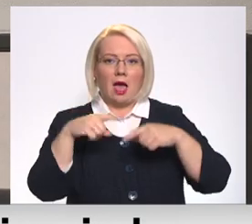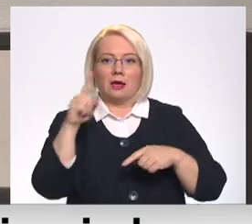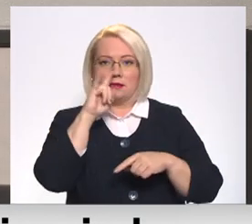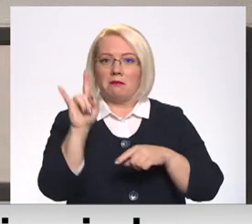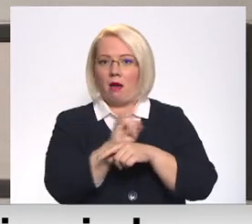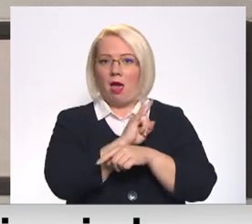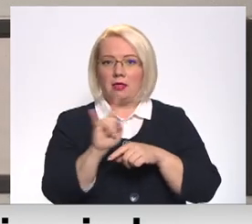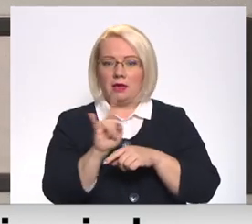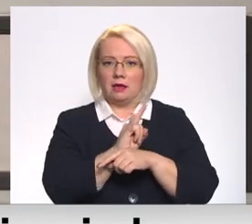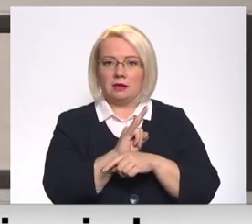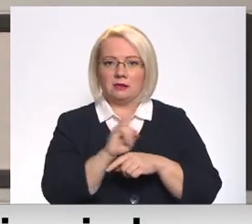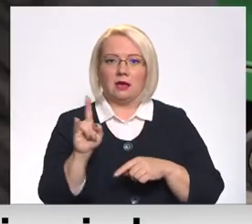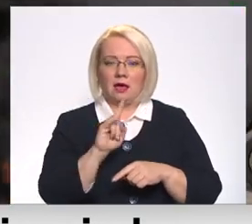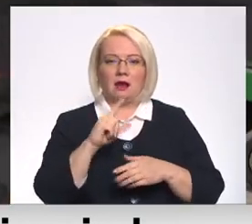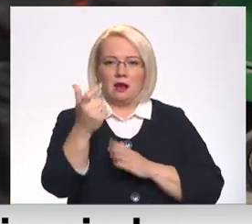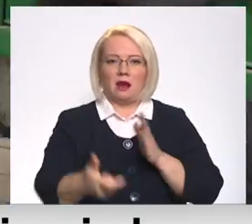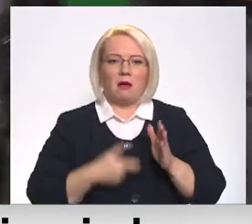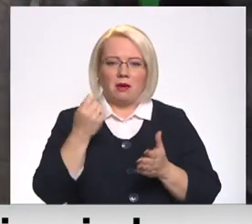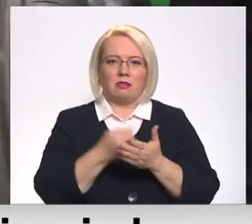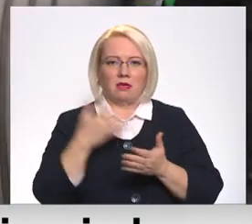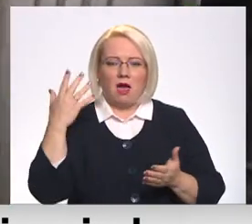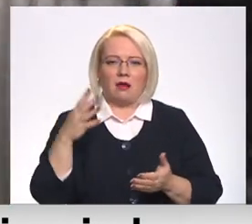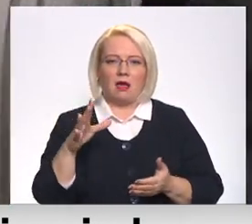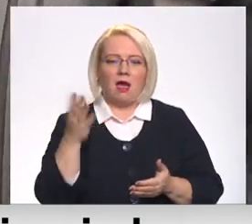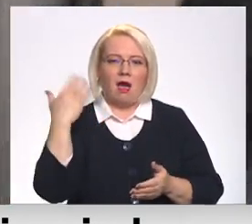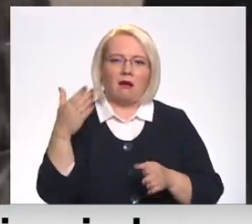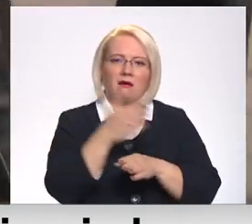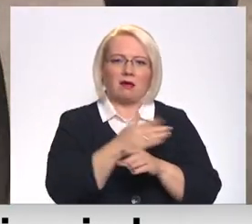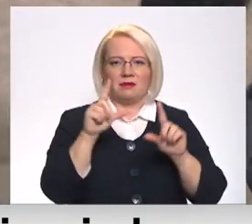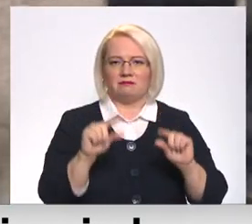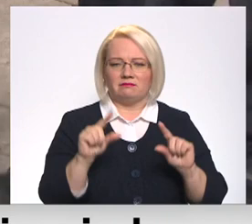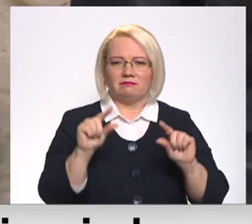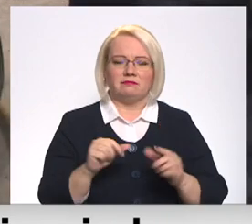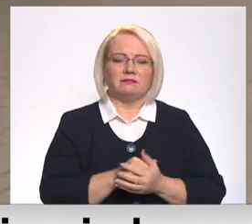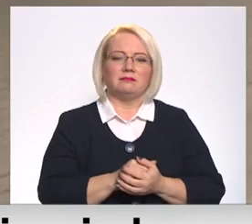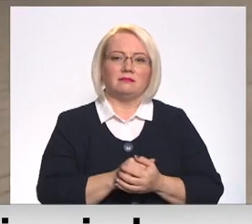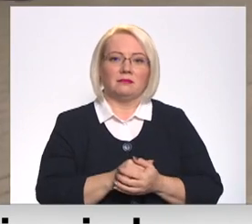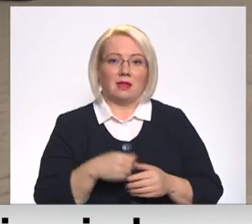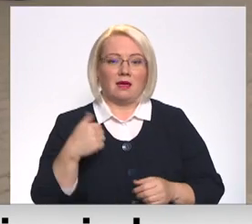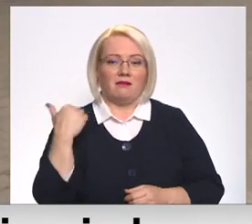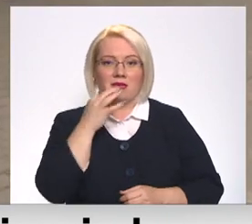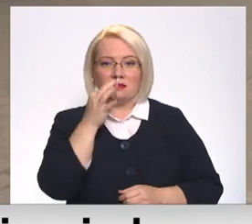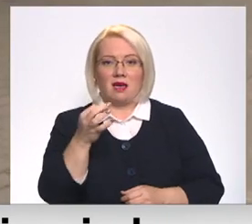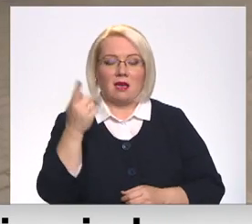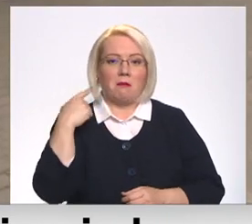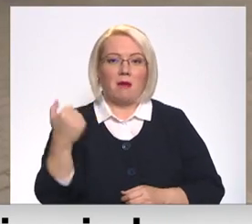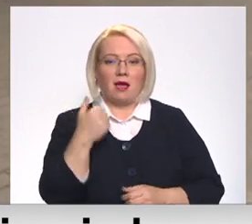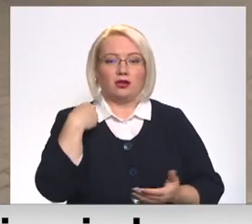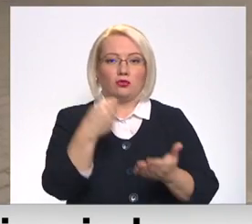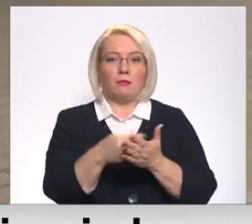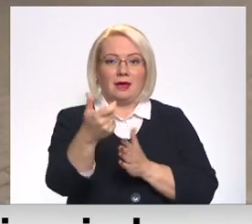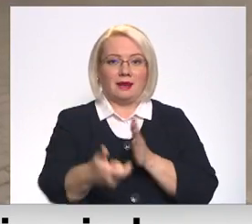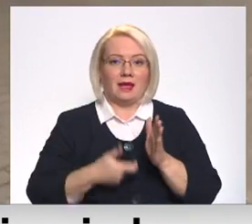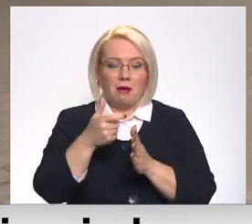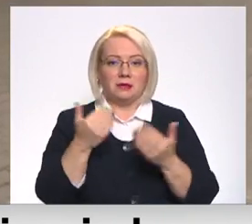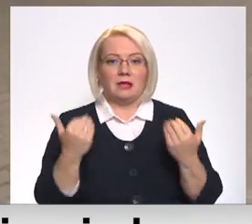mānīgs. Ir padargs. Ir dārgāk nekā bija. Kaut man pagājuši gadu nopirktas riepas, bet es skatījos tagad